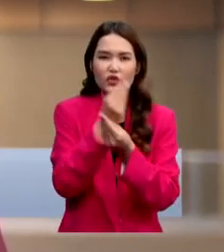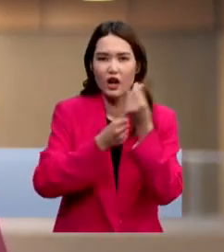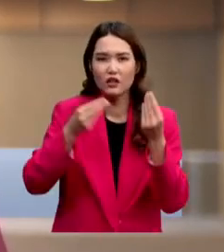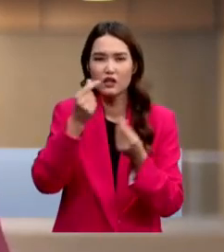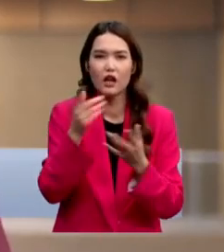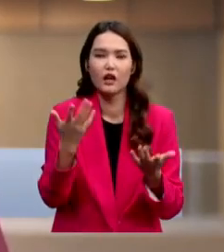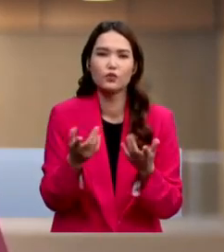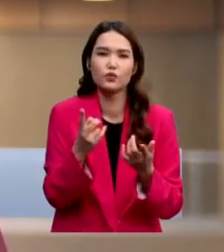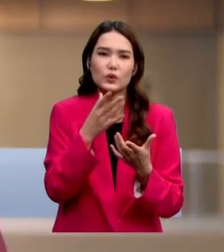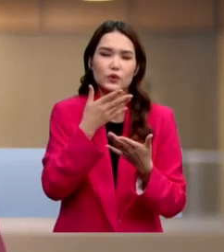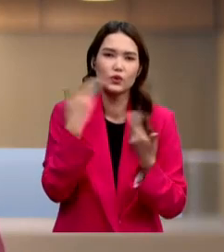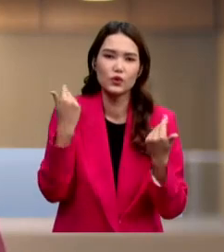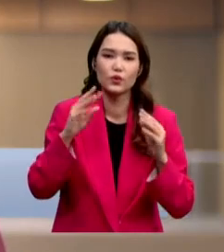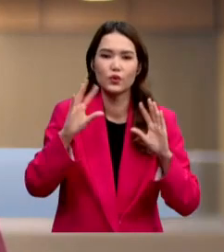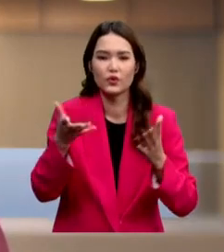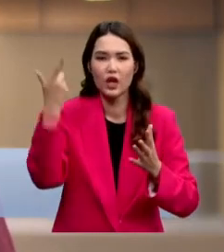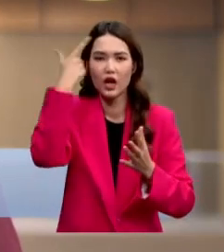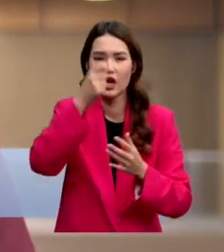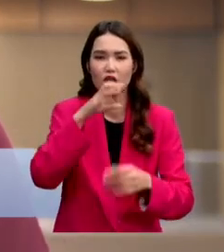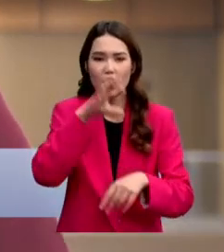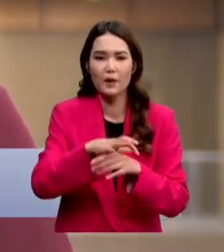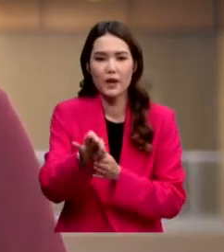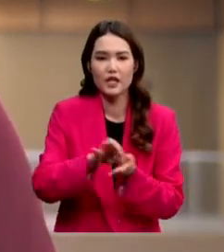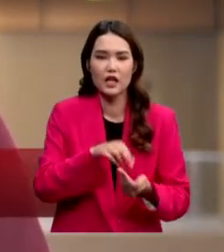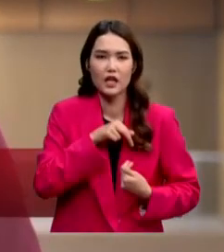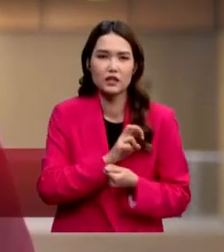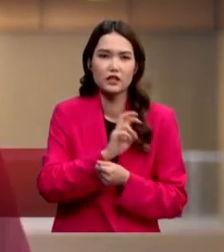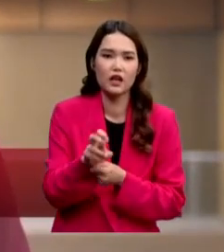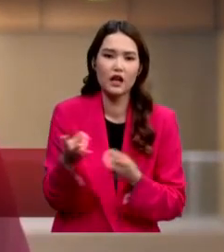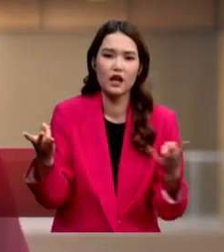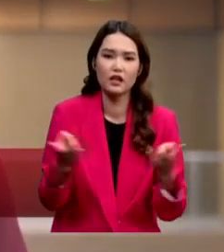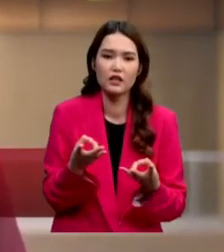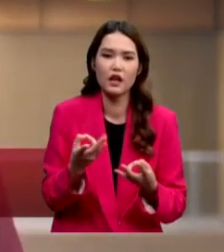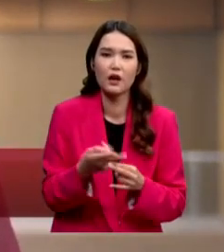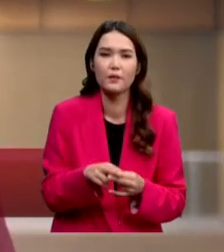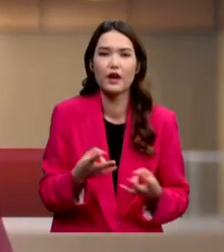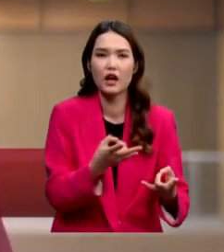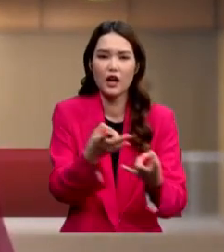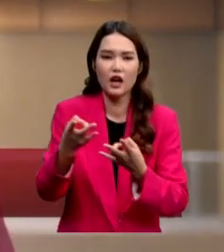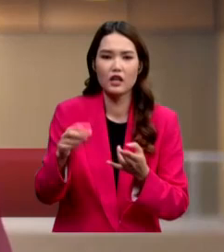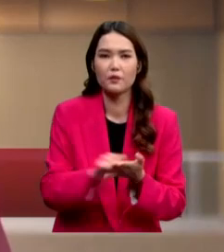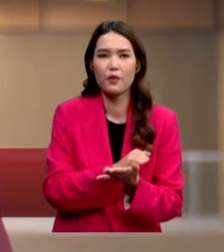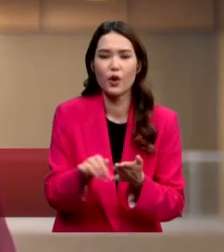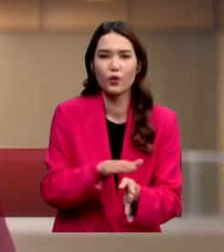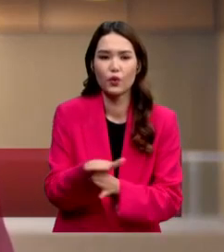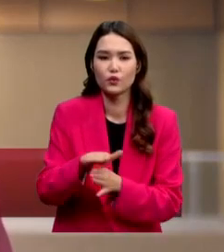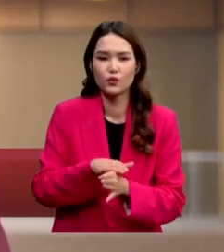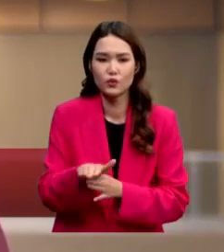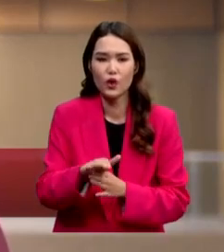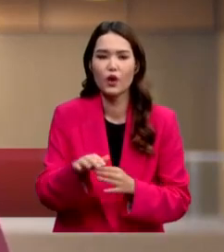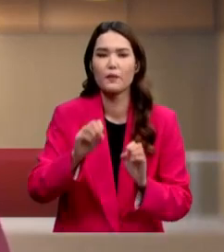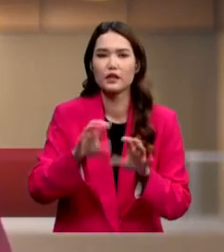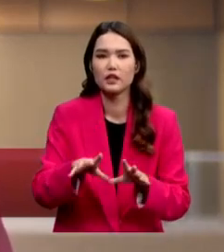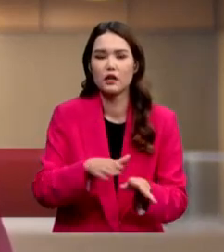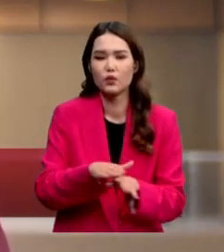болмаған жағдайда, туу туралы ақпаратты өзектендіру қызметін пайдалануға болады. Онда қажет мағлұматтарды толтырып, тууды растайтын құжатты бекітуіміз